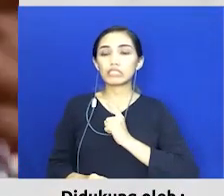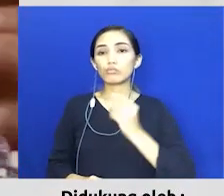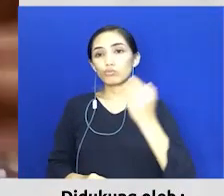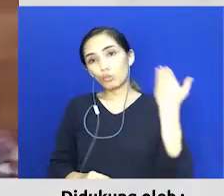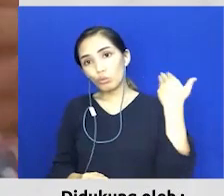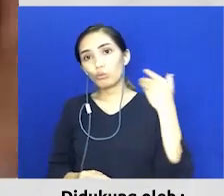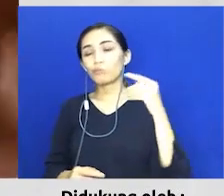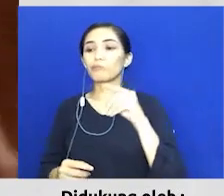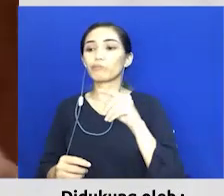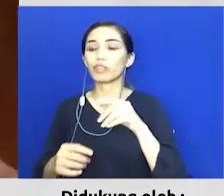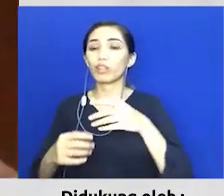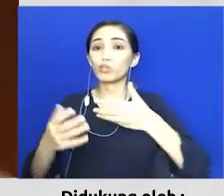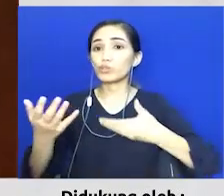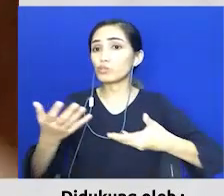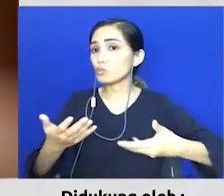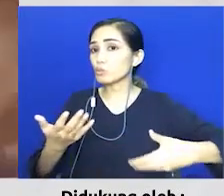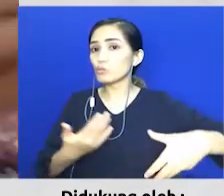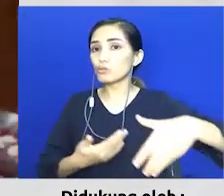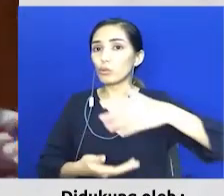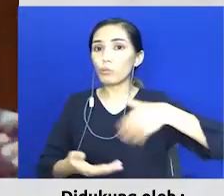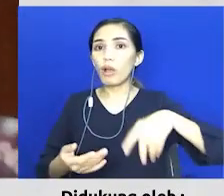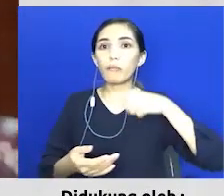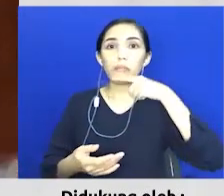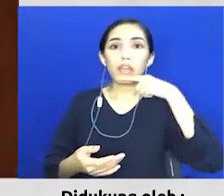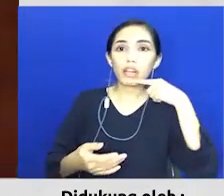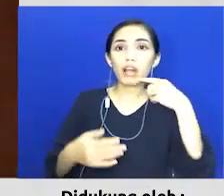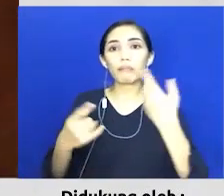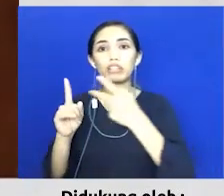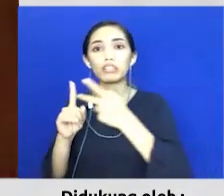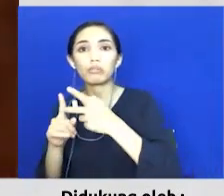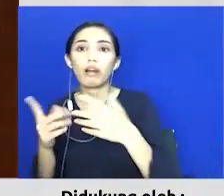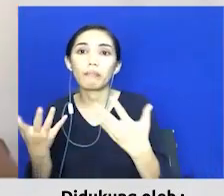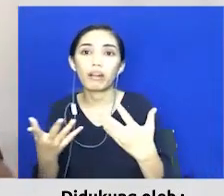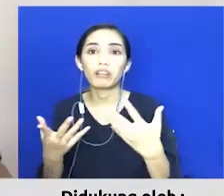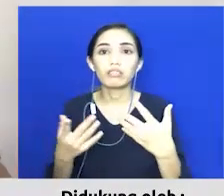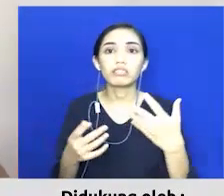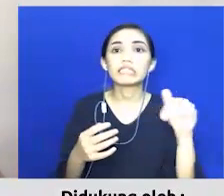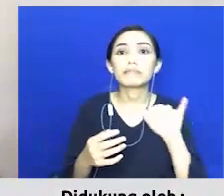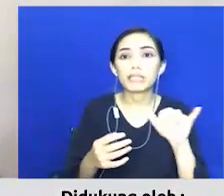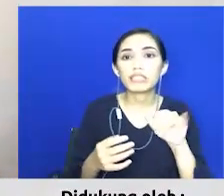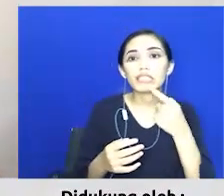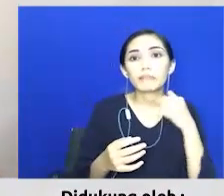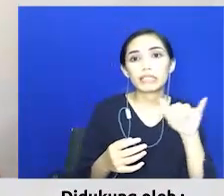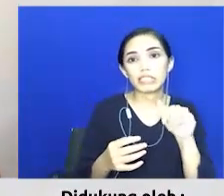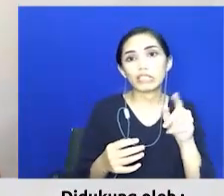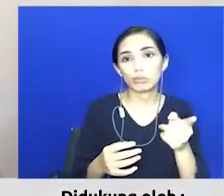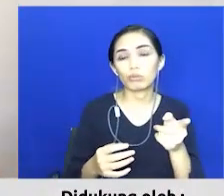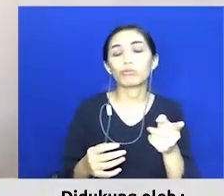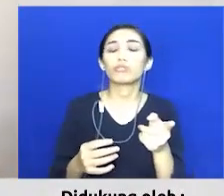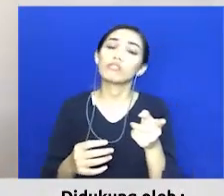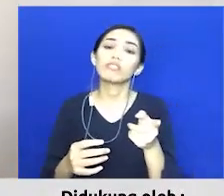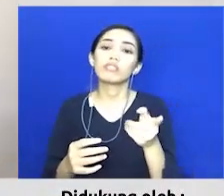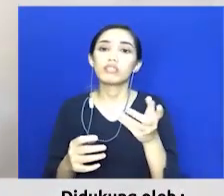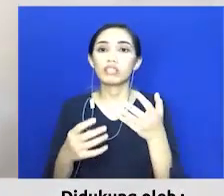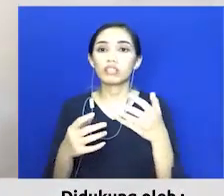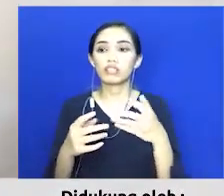semuanya atau merah atau hijau atau apa ya kan, kan begitu ya. Saya kebetulan tidak di sini waktu itu, tapi